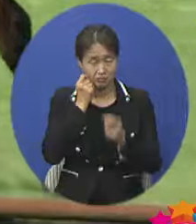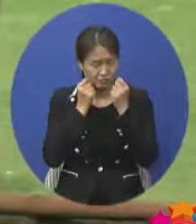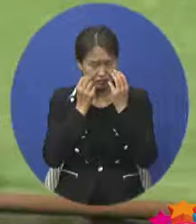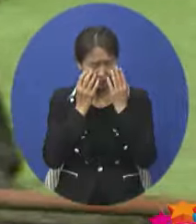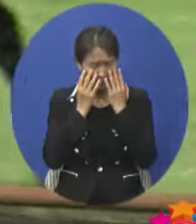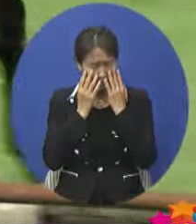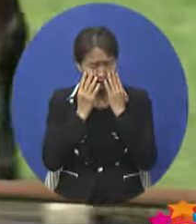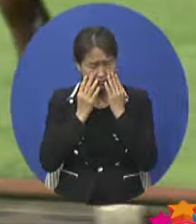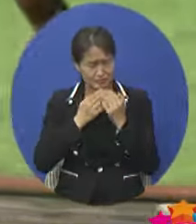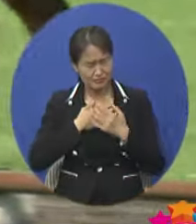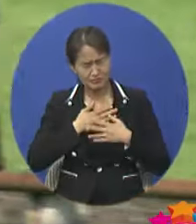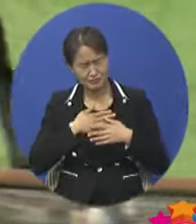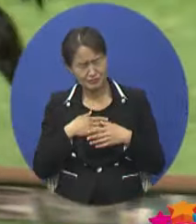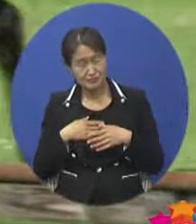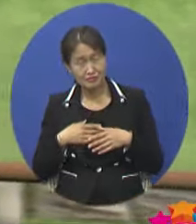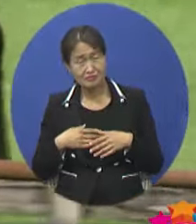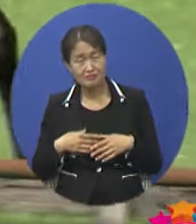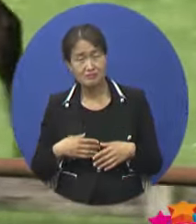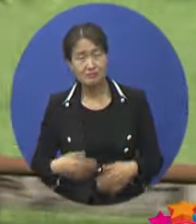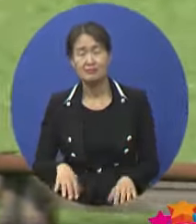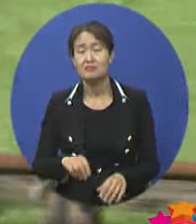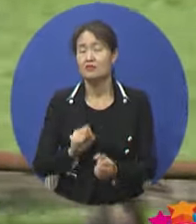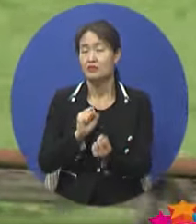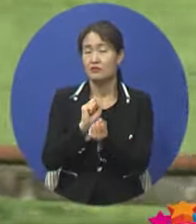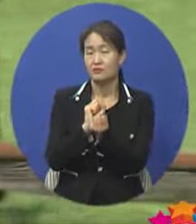지쳐서 울다가